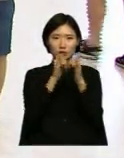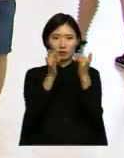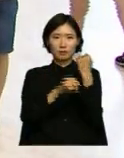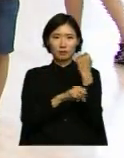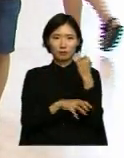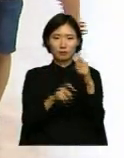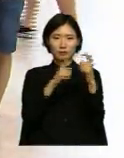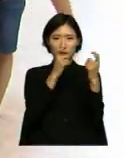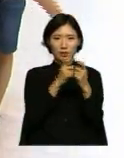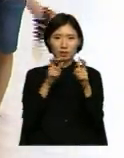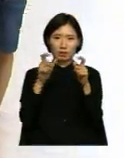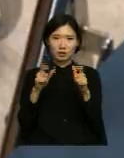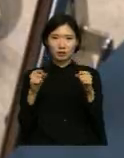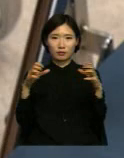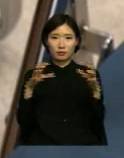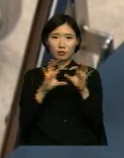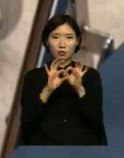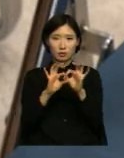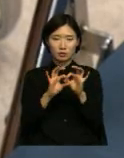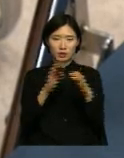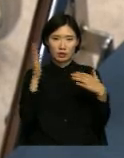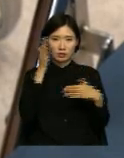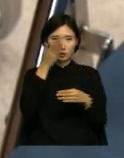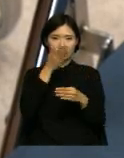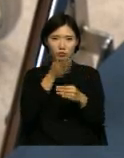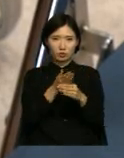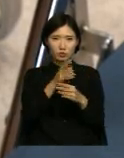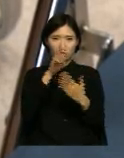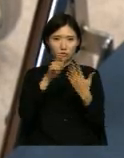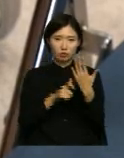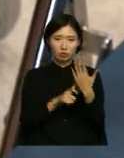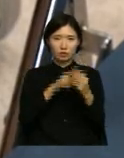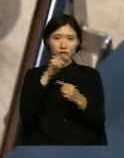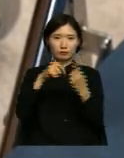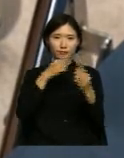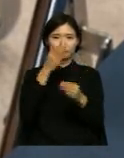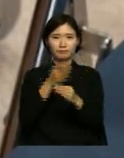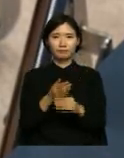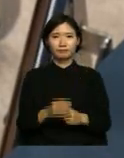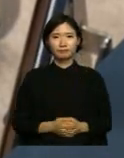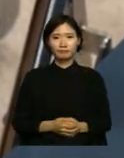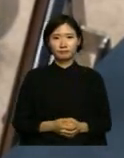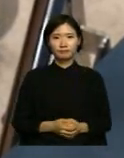기반으로 민관학의 협업을 통해 학생 주도 프로젝트를 운영하고 있습니다.